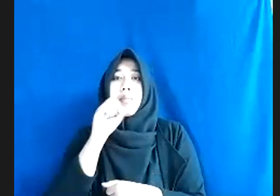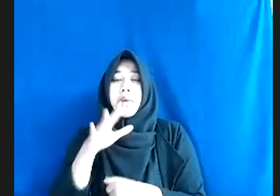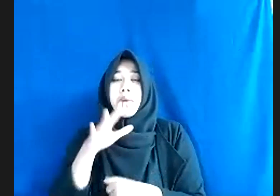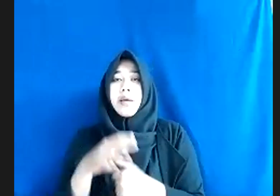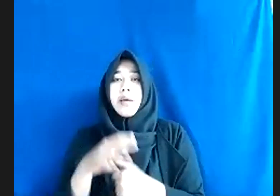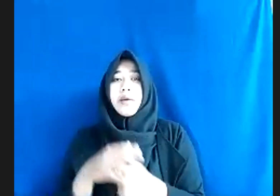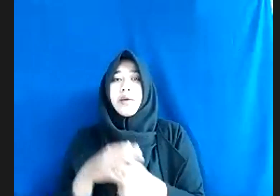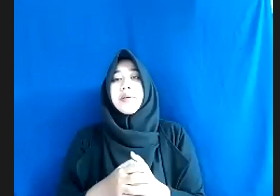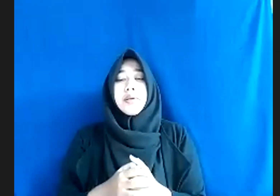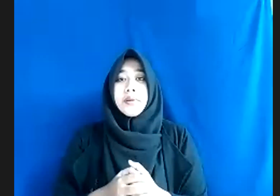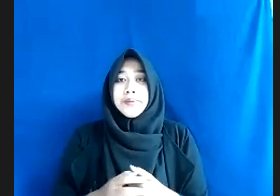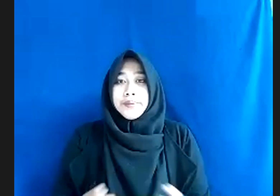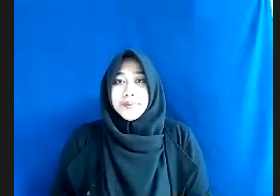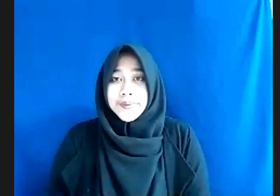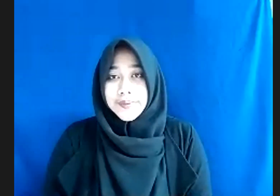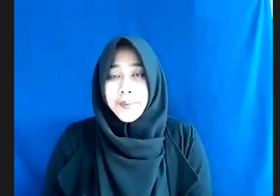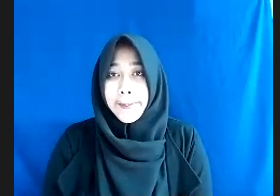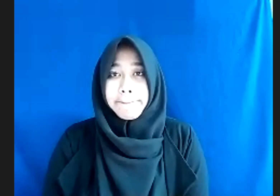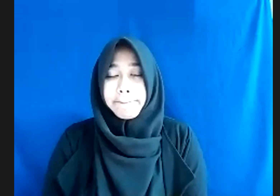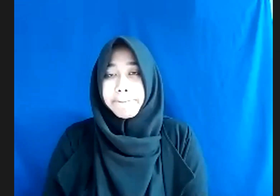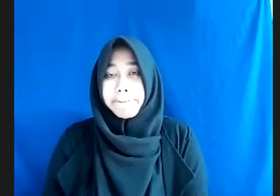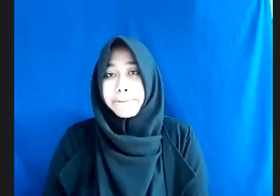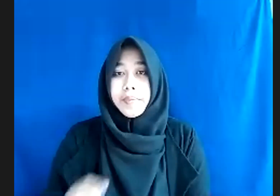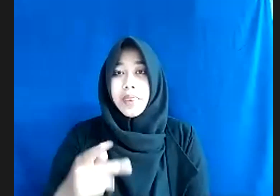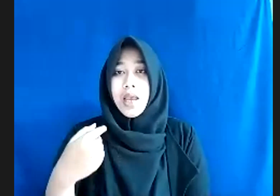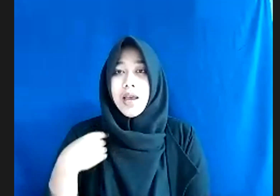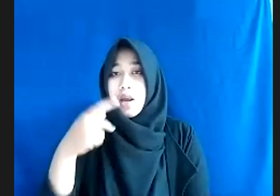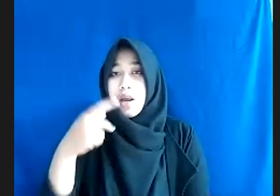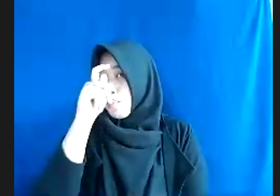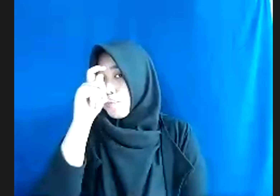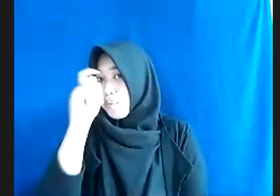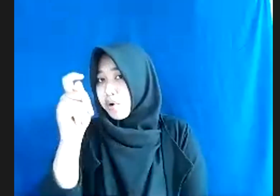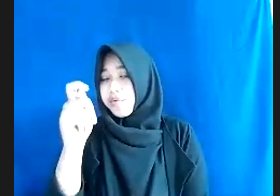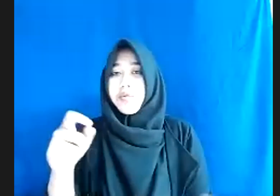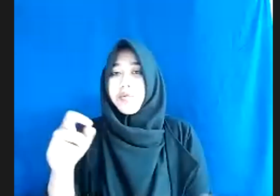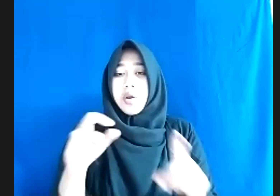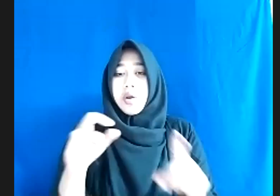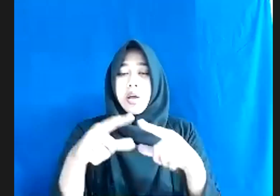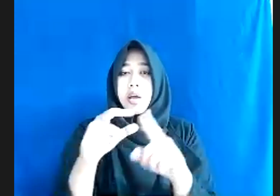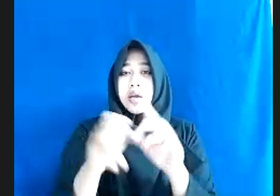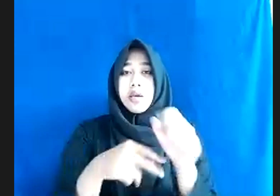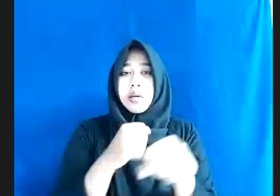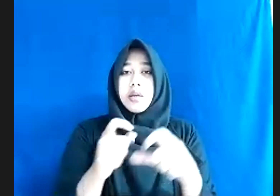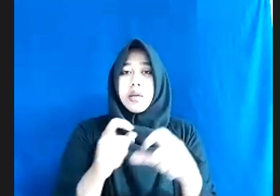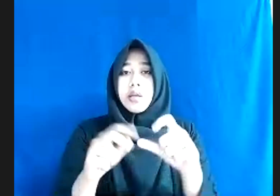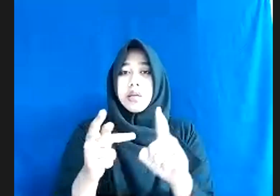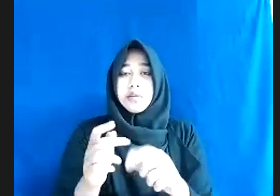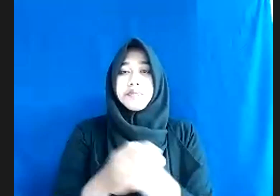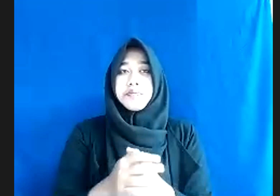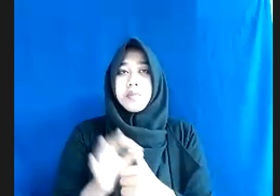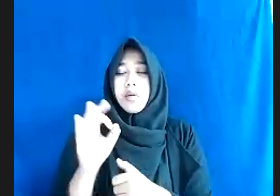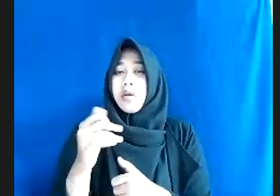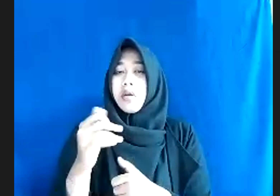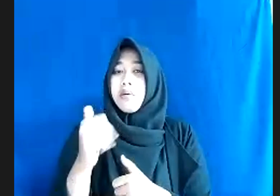Monggo kepada Profesor Ardiningsih bisa menjawabnya. Baik, terima kasih nih Pak Bung Mas Yudi